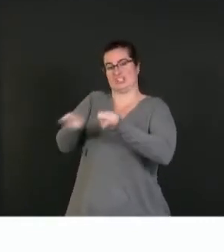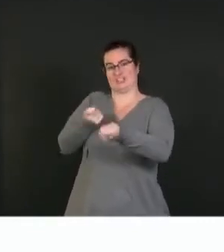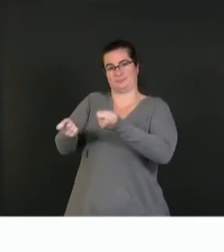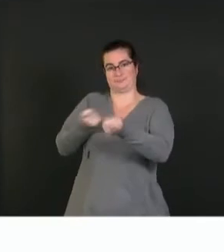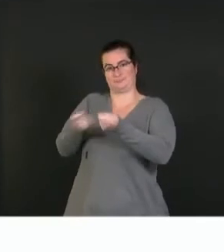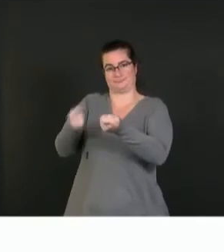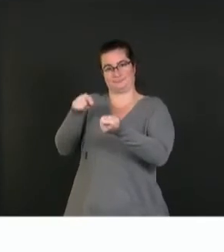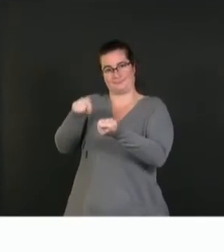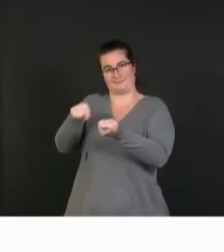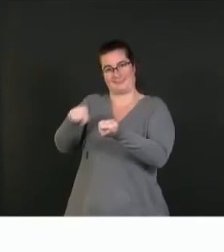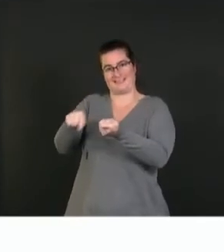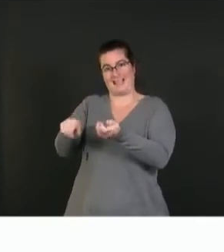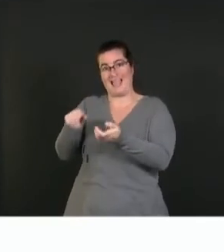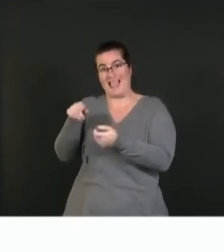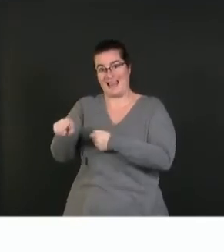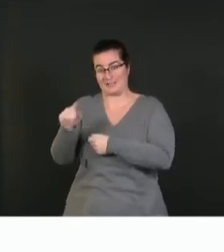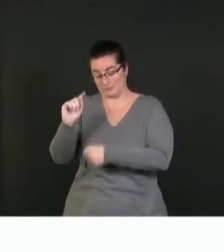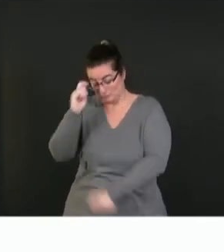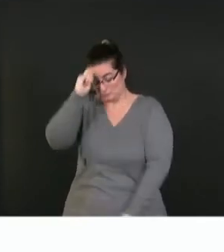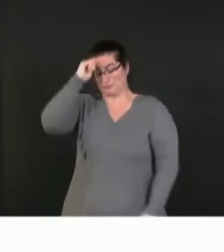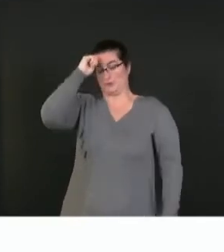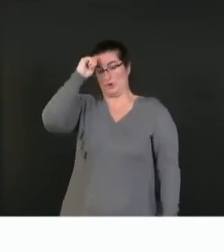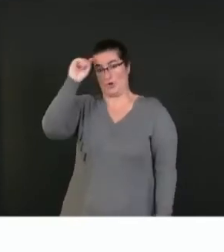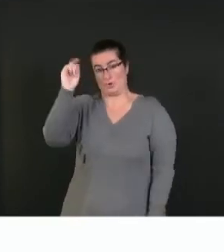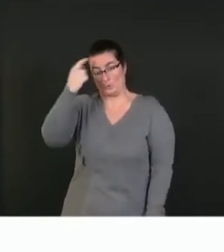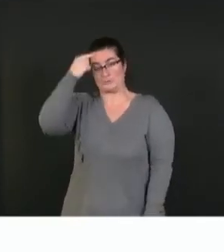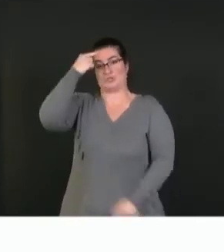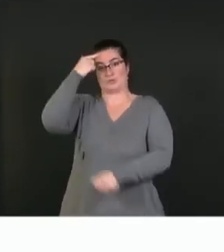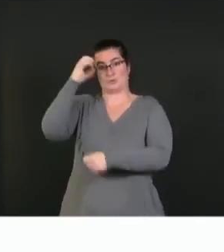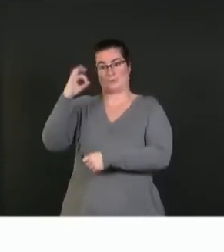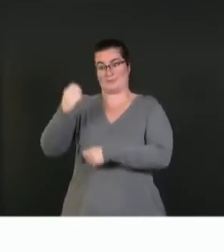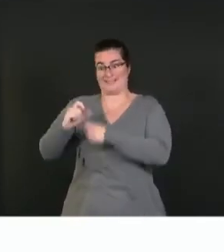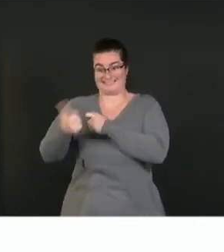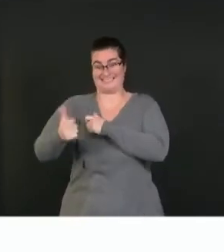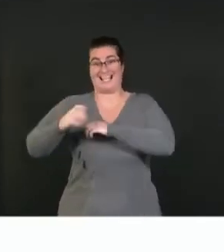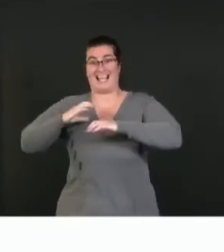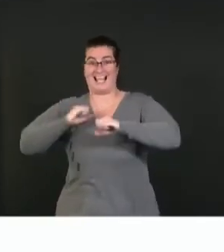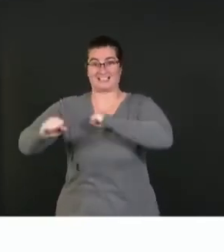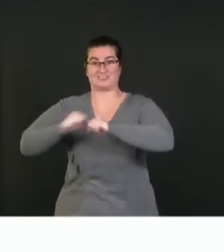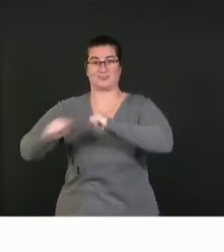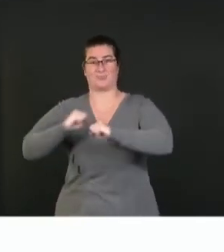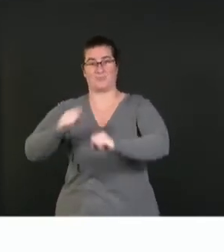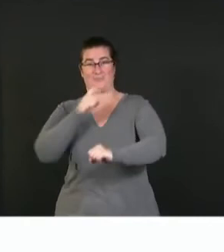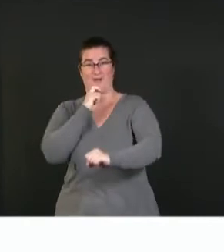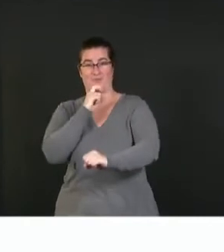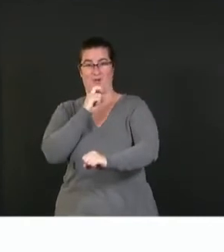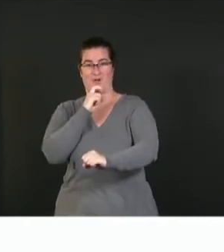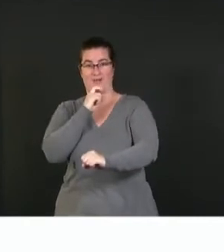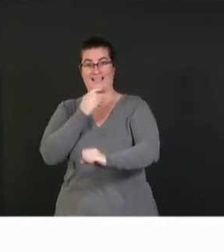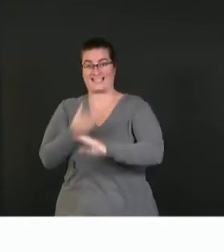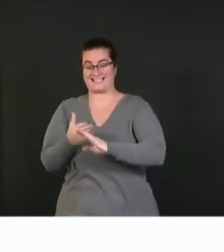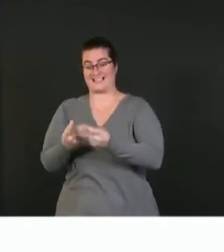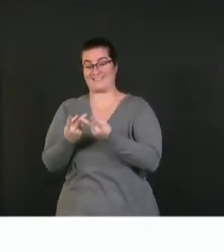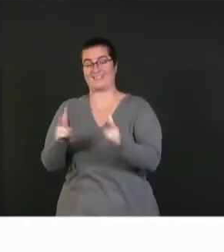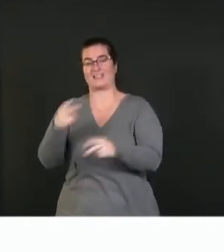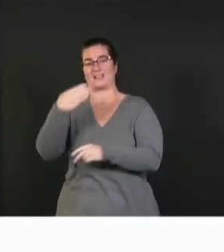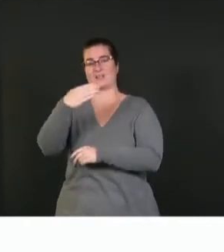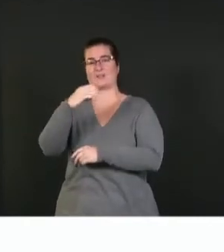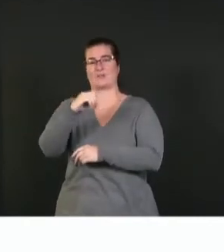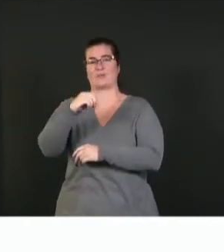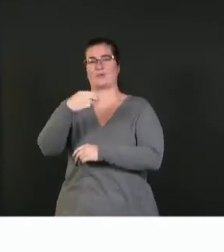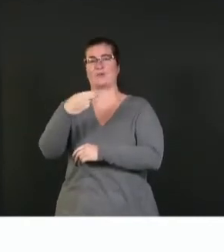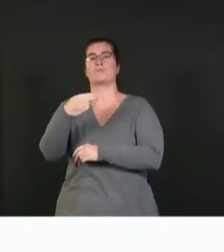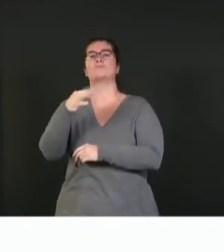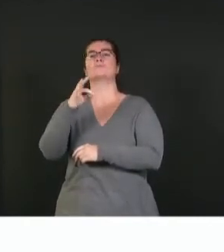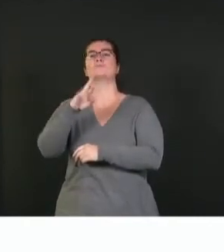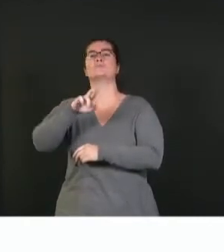volonté d'agir. Et je pense que ce qu'elle a dit sur Montreuil est vrai partout aujourd'hui. Et c'est pour ça que nous, on ne veut